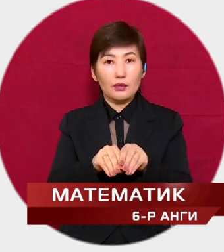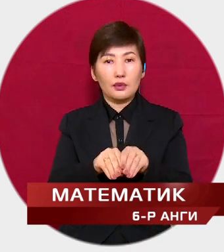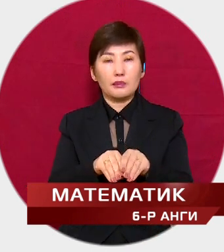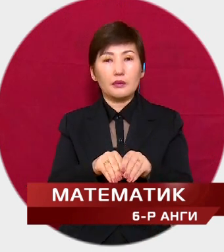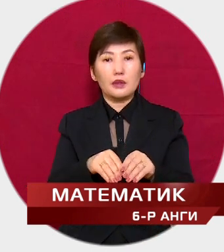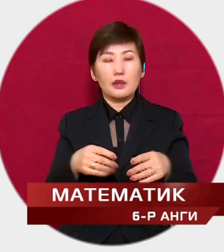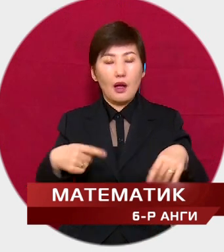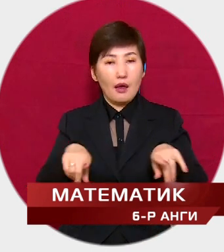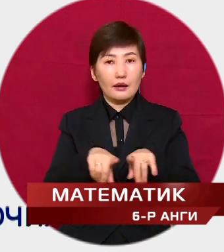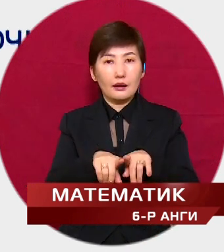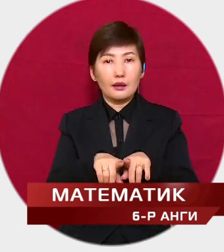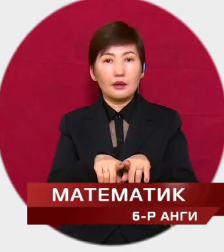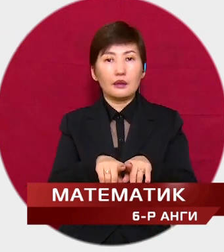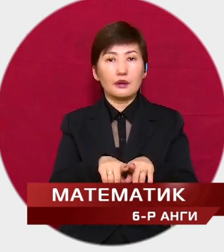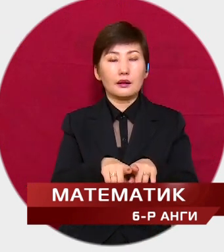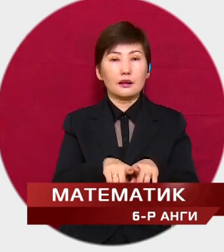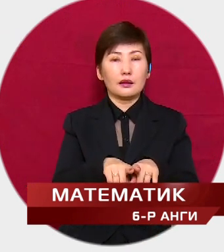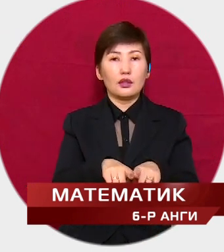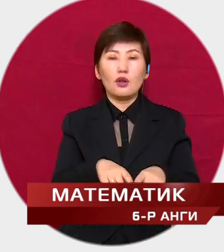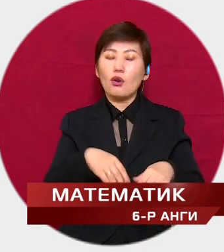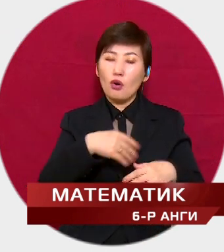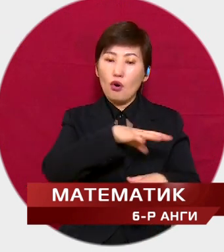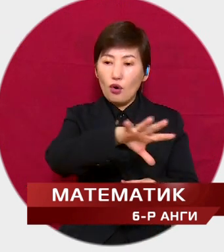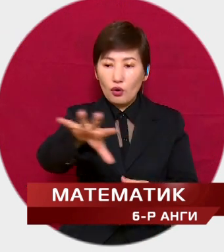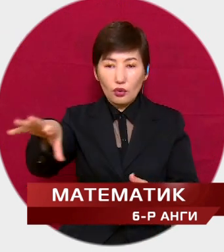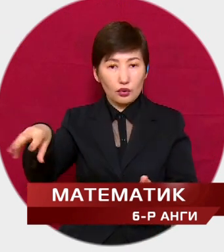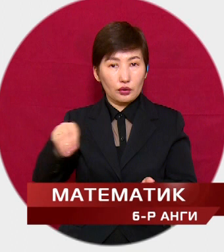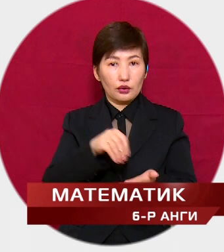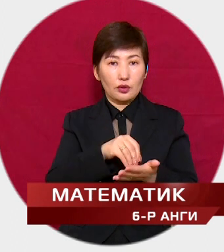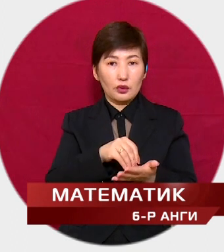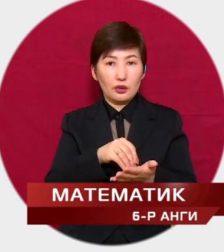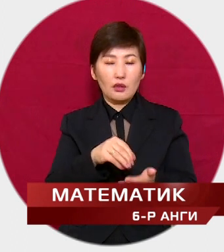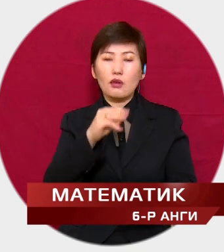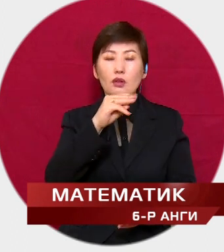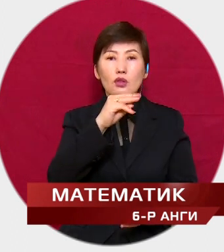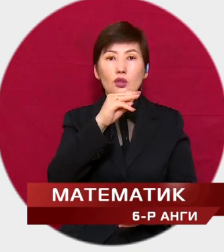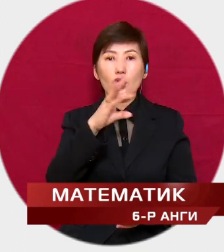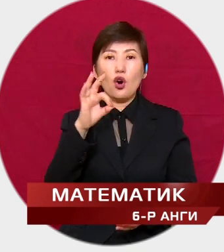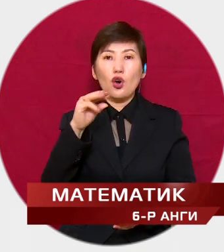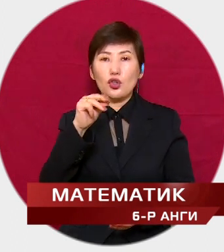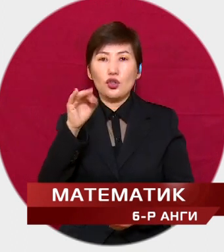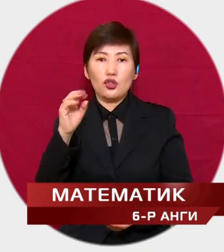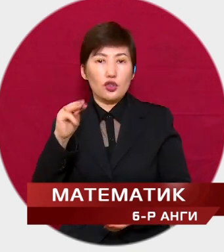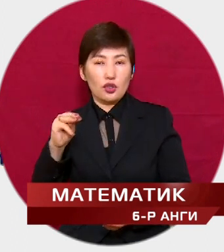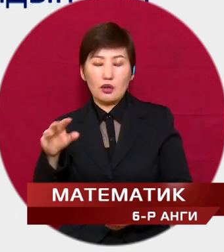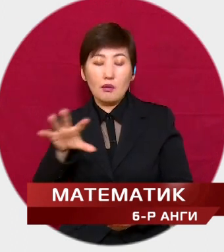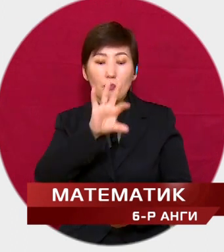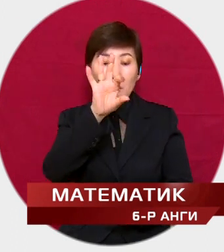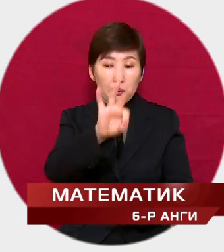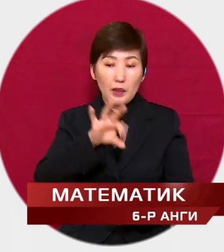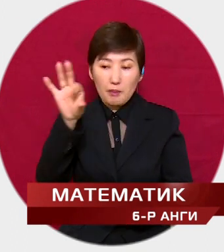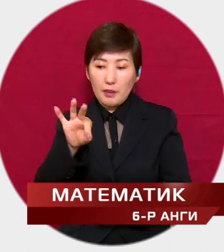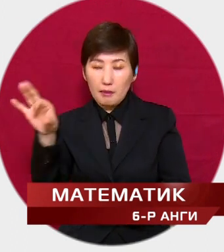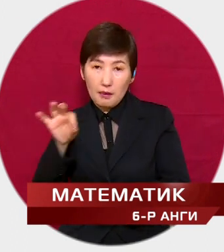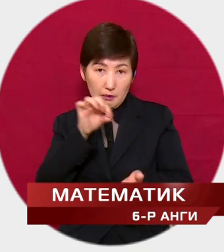байна гэсэн үг. За тэгвэл эндээс өгдлийг тоочч бичээрэй гэсэн байна. 1-дүгээрт нь. За бэд нь